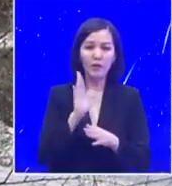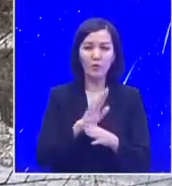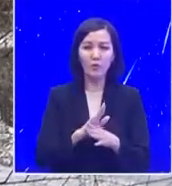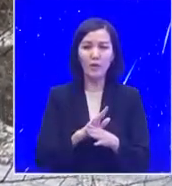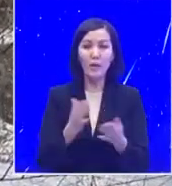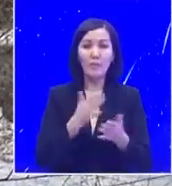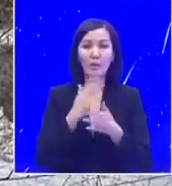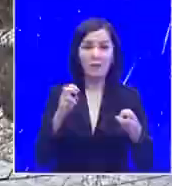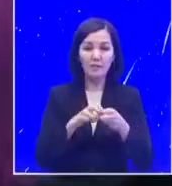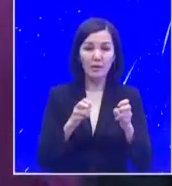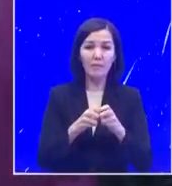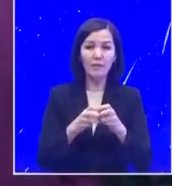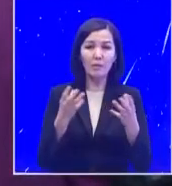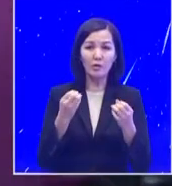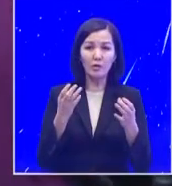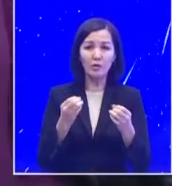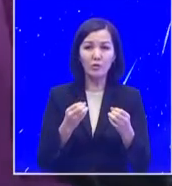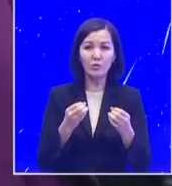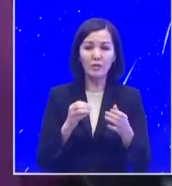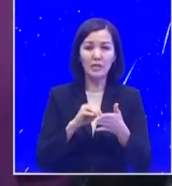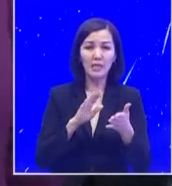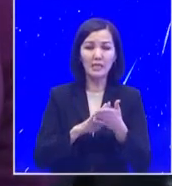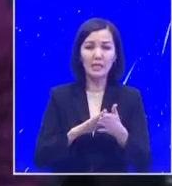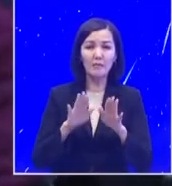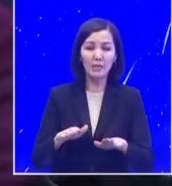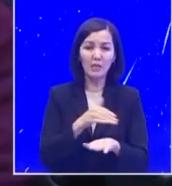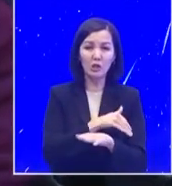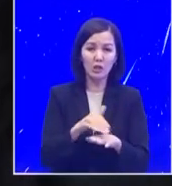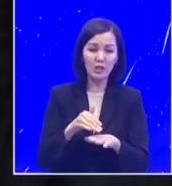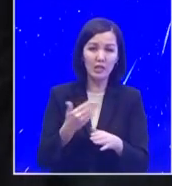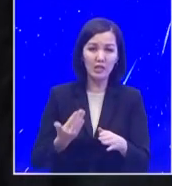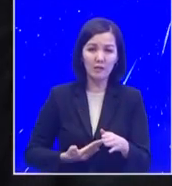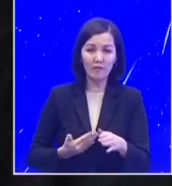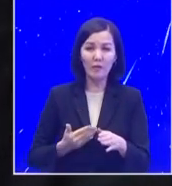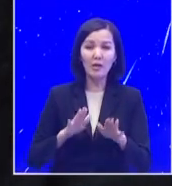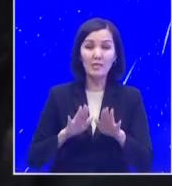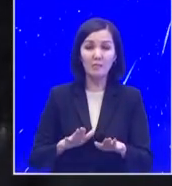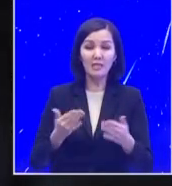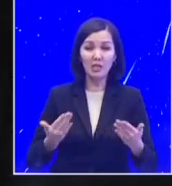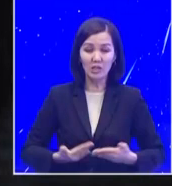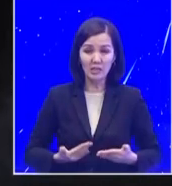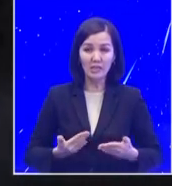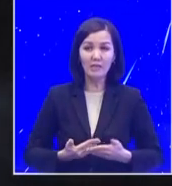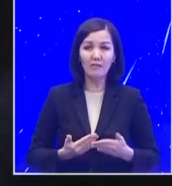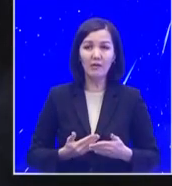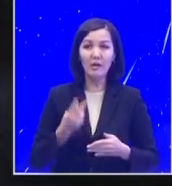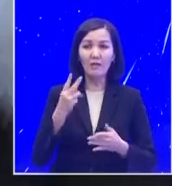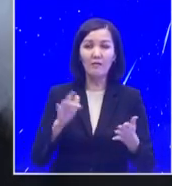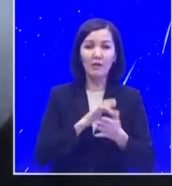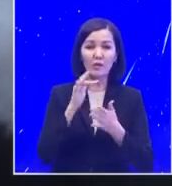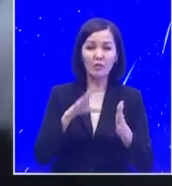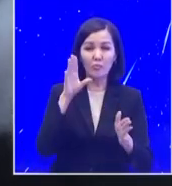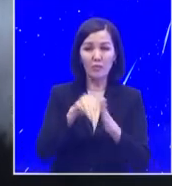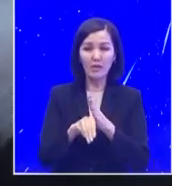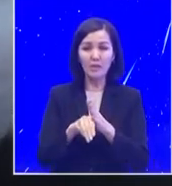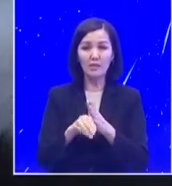жителей дачного массива сложились и из-за регистрации по месту жительства, так как из 15 улиц лишь 2 числятся на городском балансе.